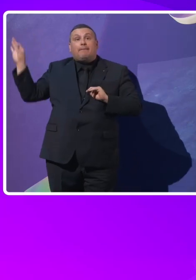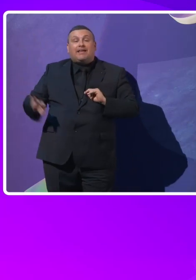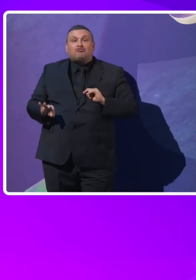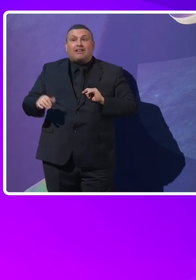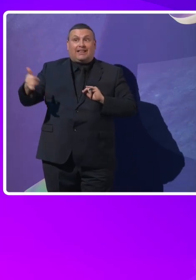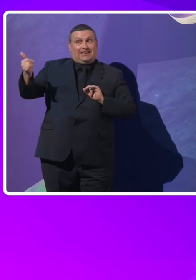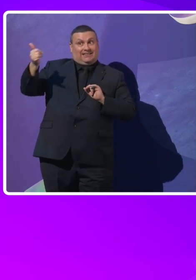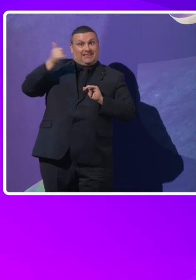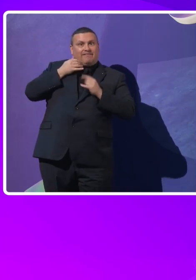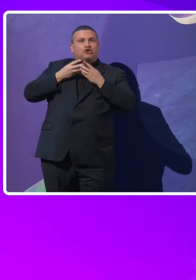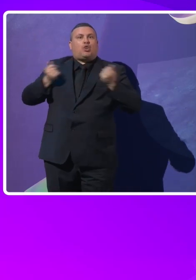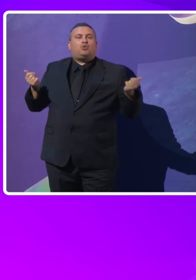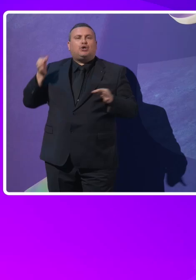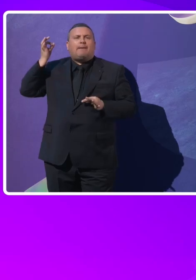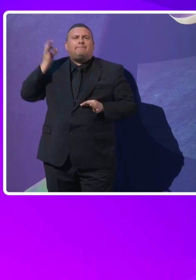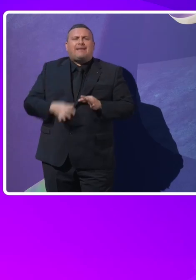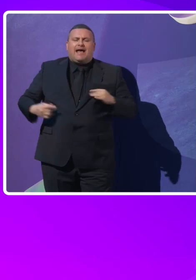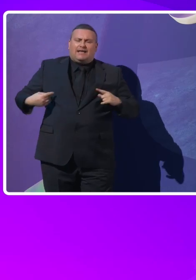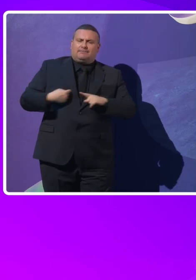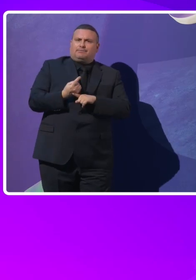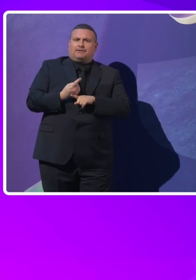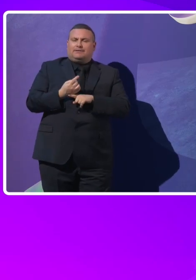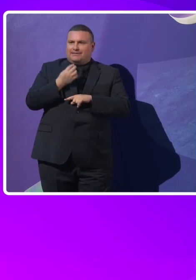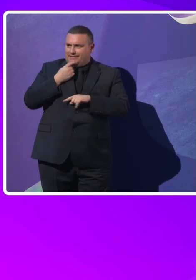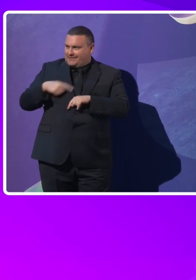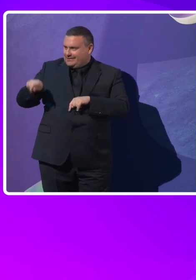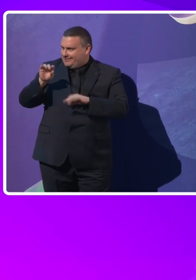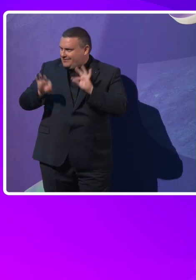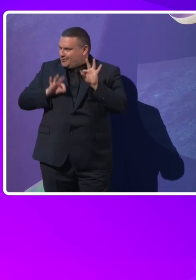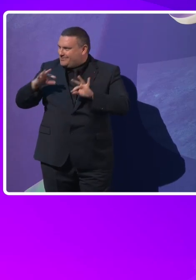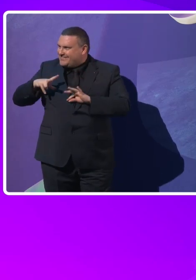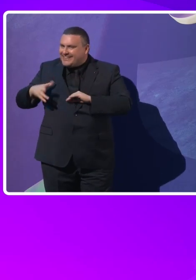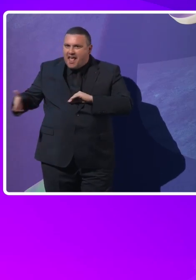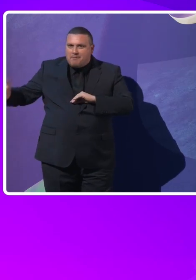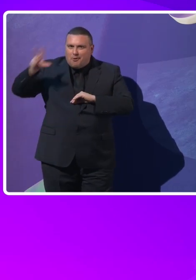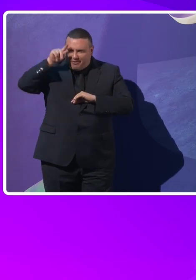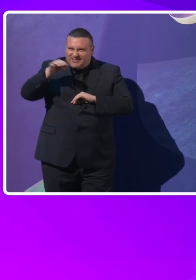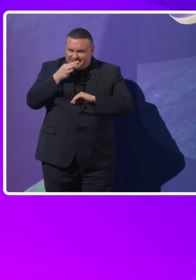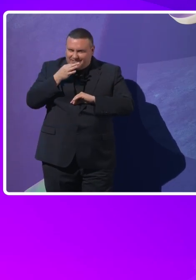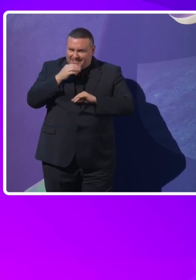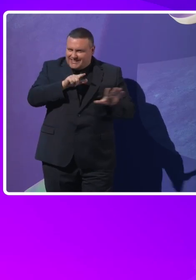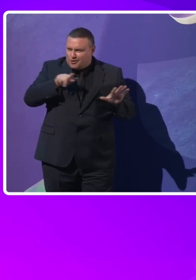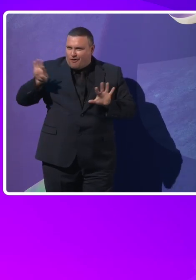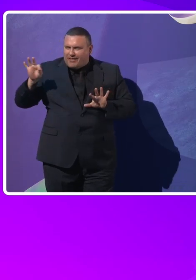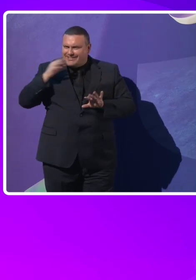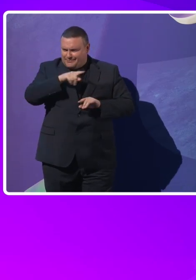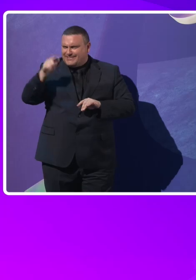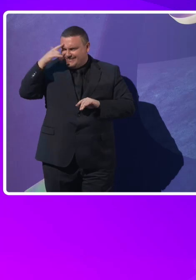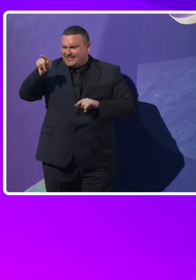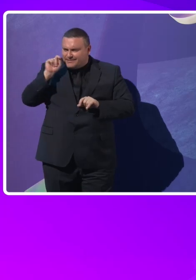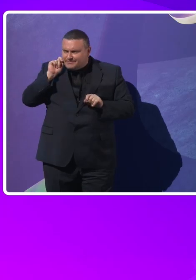chiamata Ok chiunque gestisca un customer center sa che cosa vuol dire questo numero No è un risultato veramente